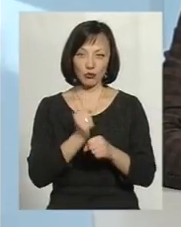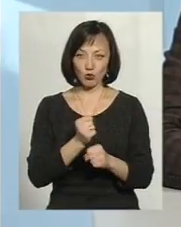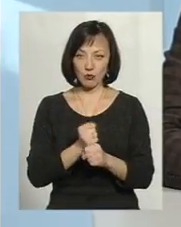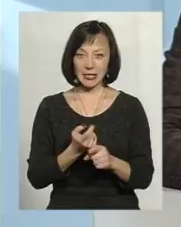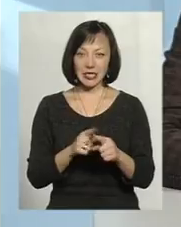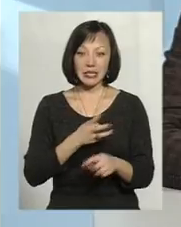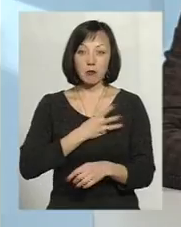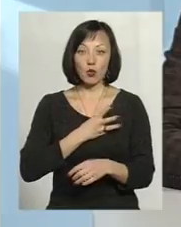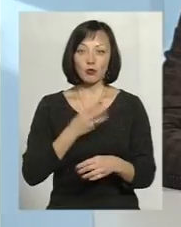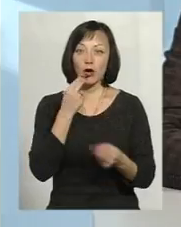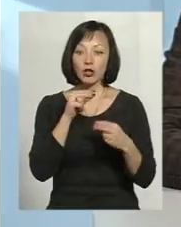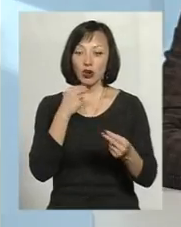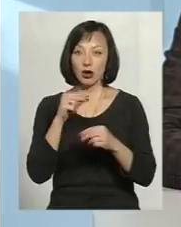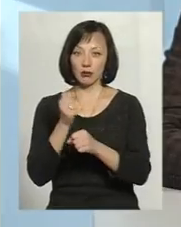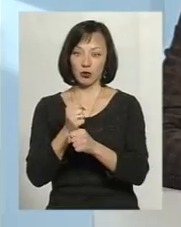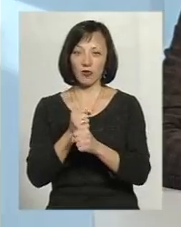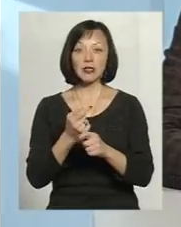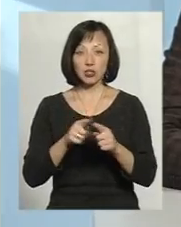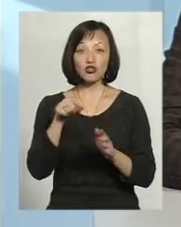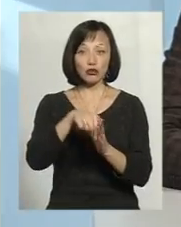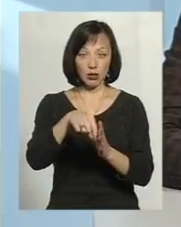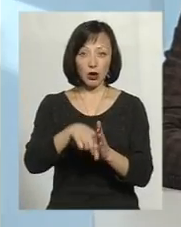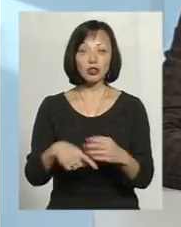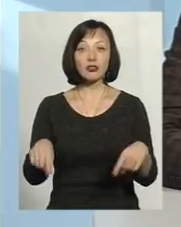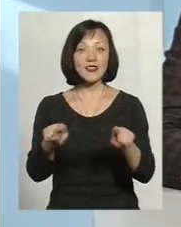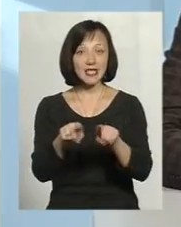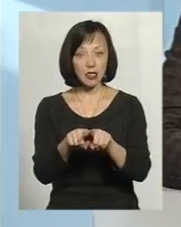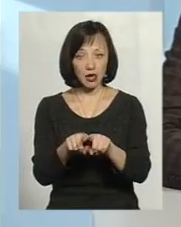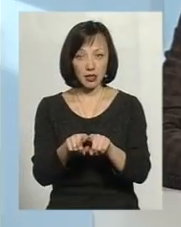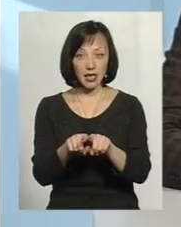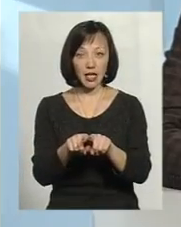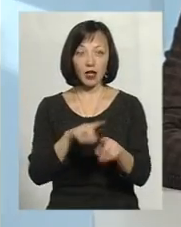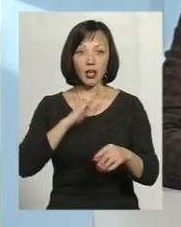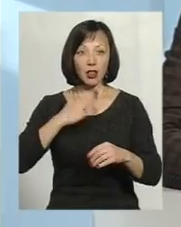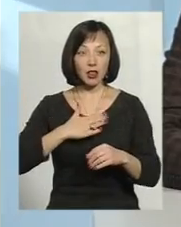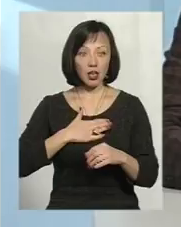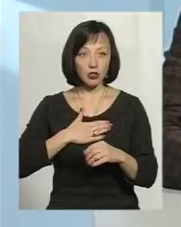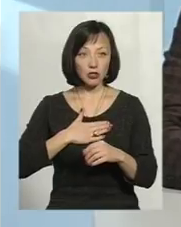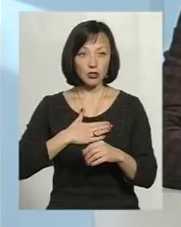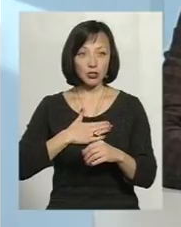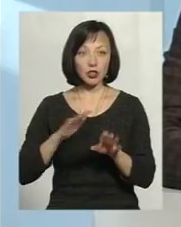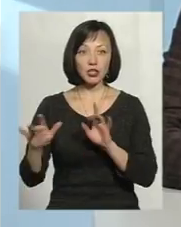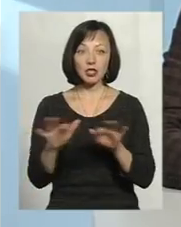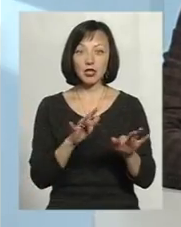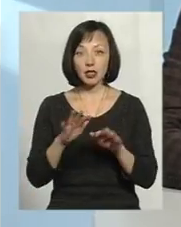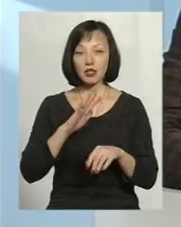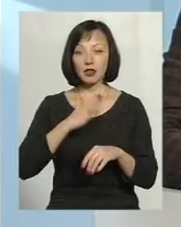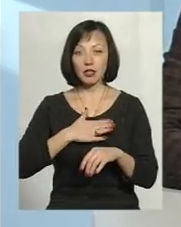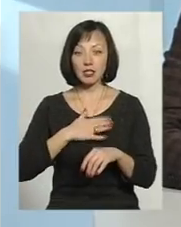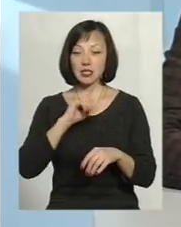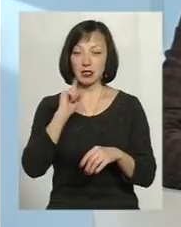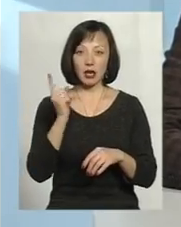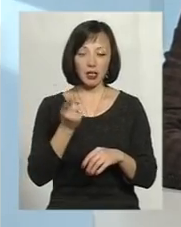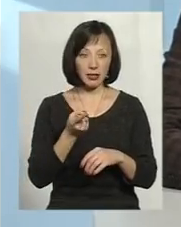стимулює до того, щоб працювати краще і краще. Це означає, що все-таки ті наші дії та наша діяльність за